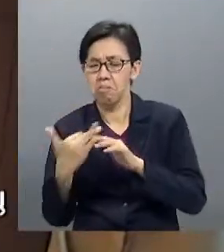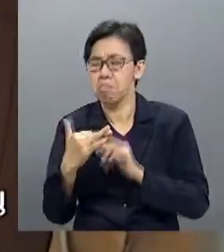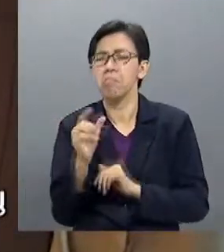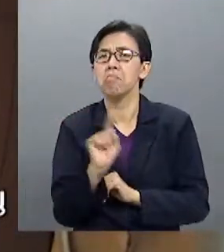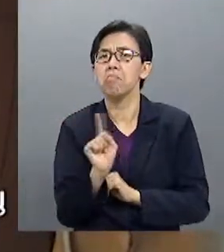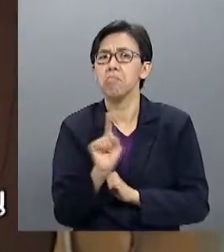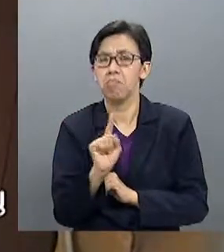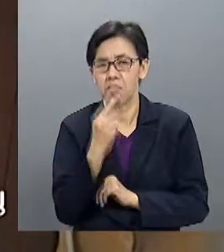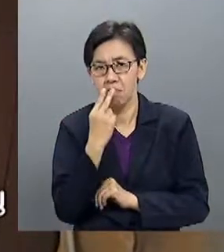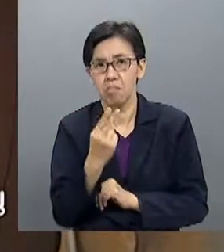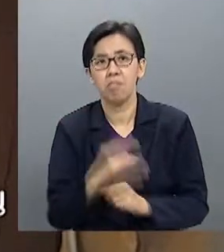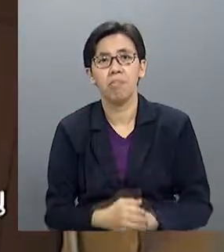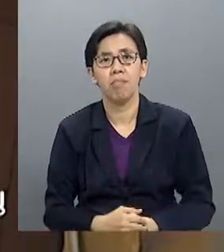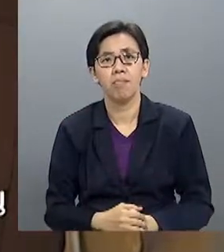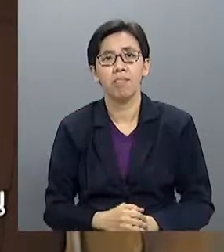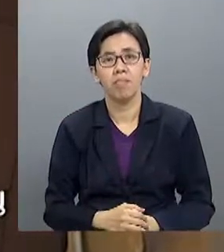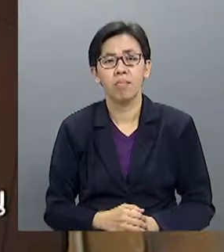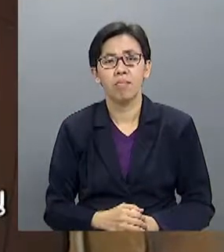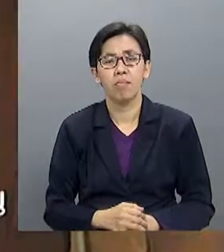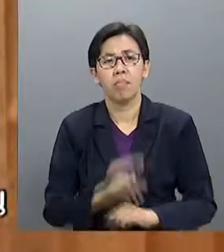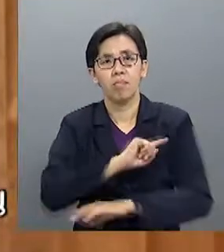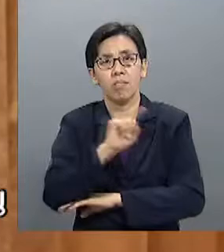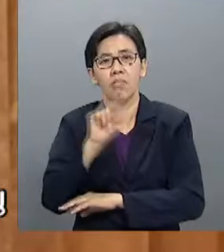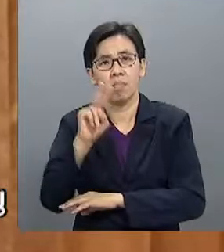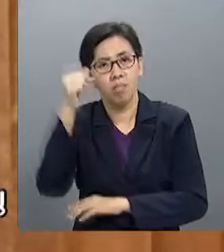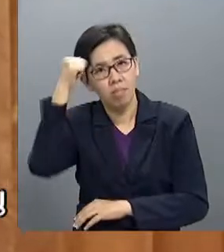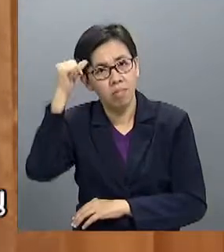เป็นเวลา 2วันฟื้นครับ